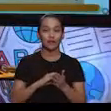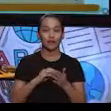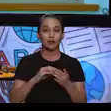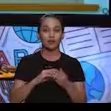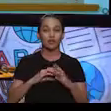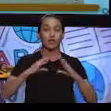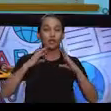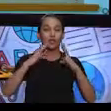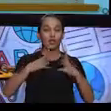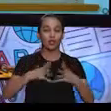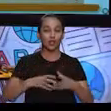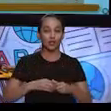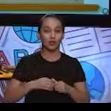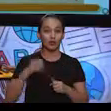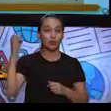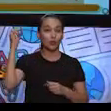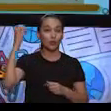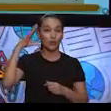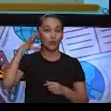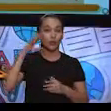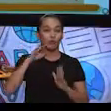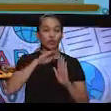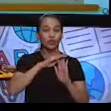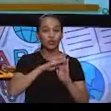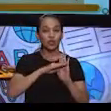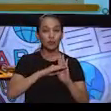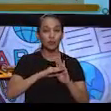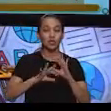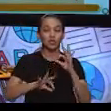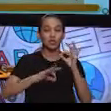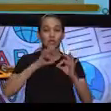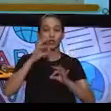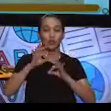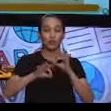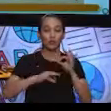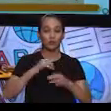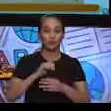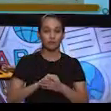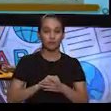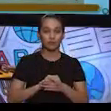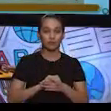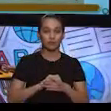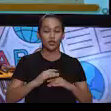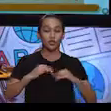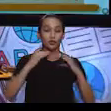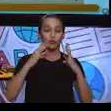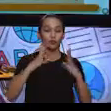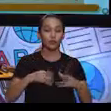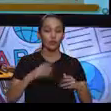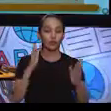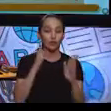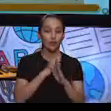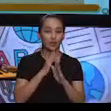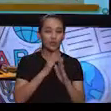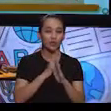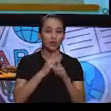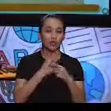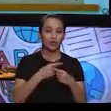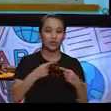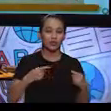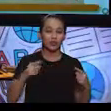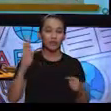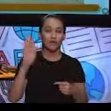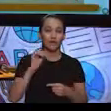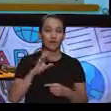quyosh sistemasidagi sayyoralar, yer yuzi tabiatining xilma-xilligi hamda